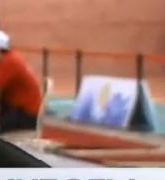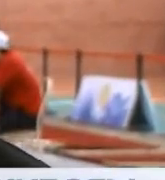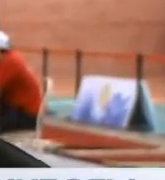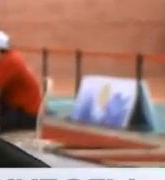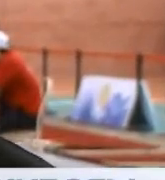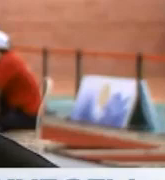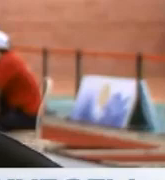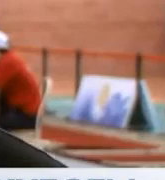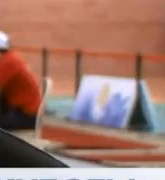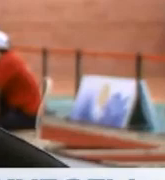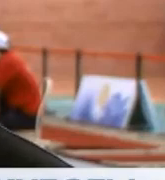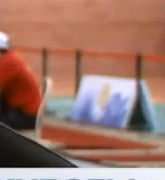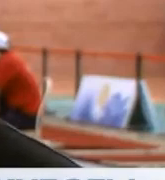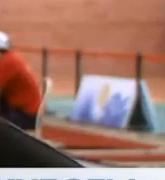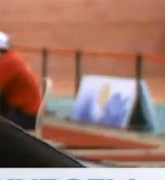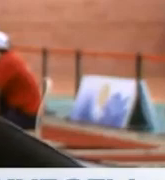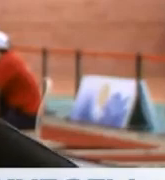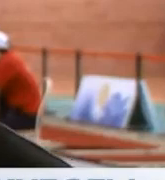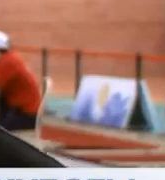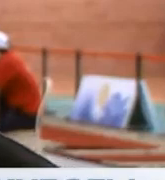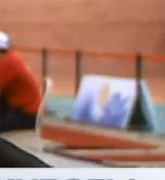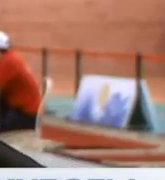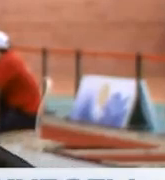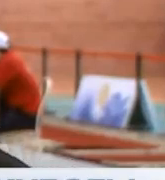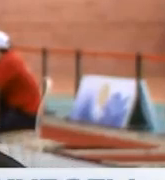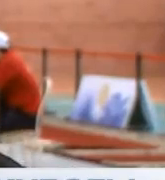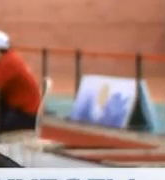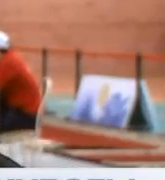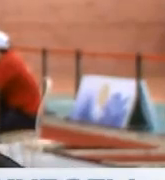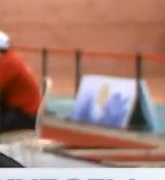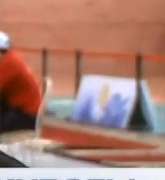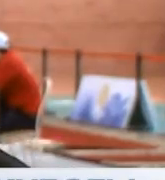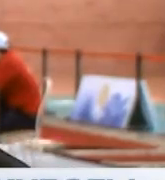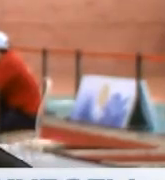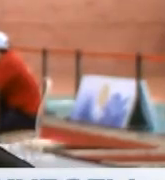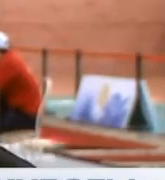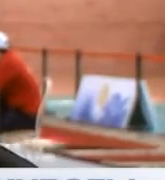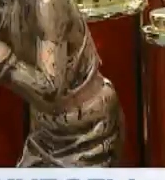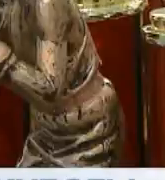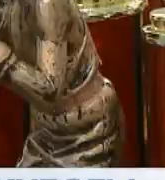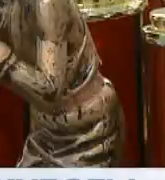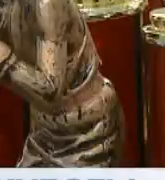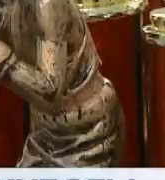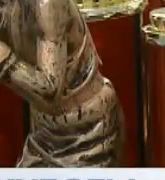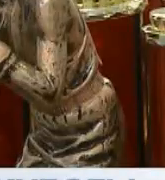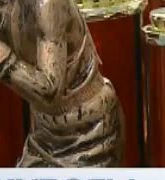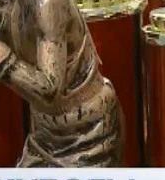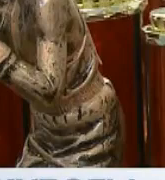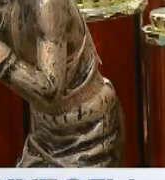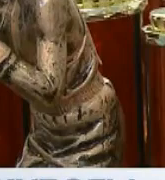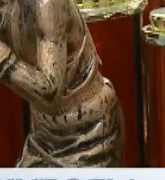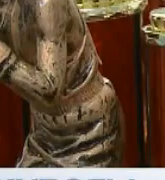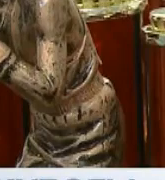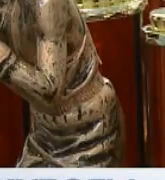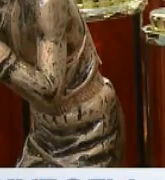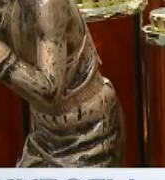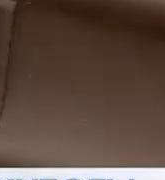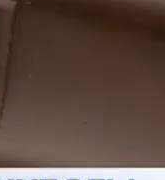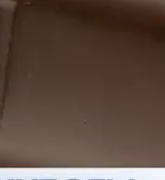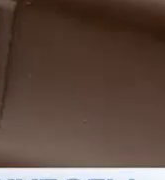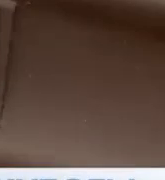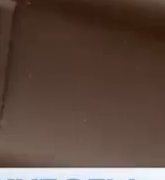барлығы дайындалып жатыр. Енді біз үшін осы жылы өте үлкен жарыстар көп. Азия ойындары бар, әлем бірінші